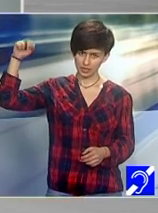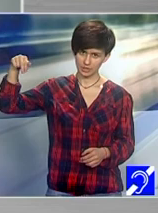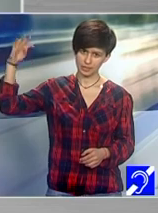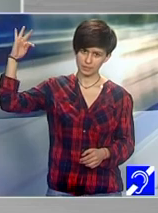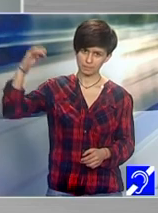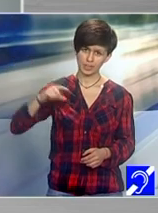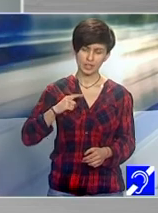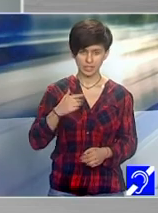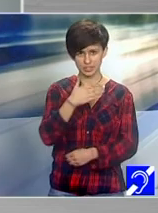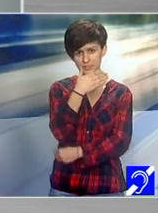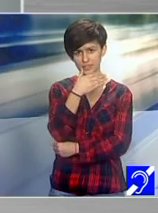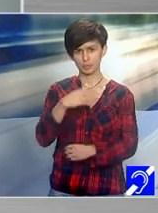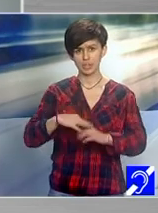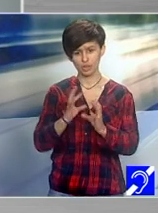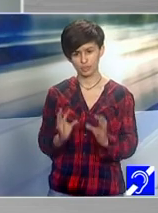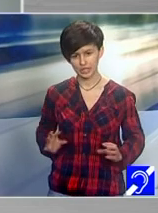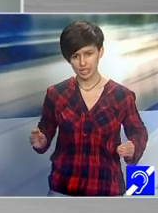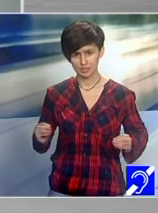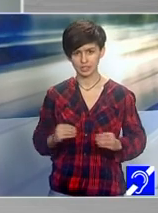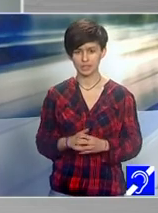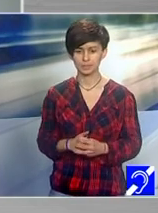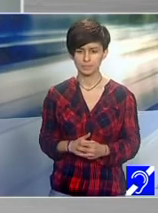românească Hofigal. Este